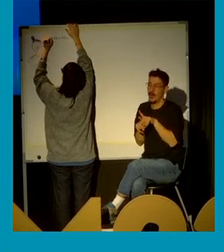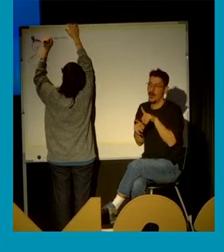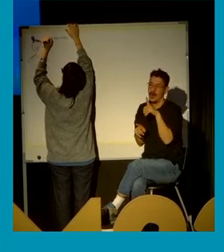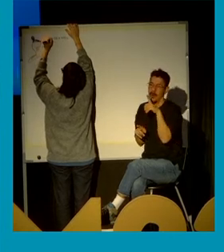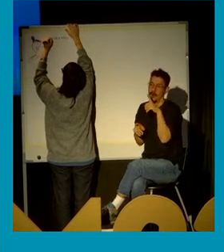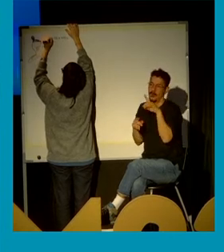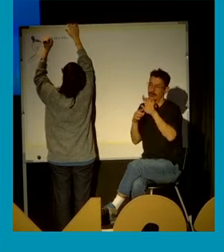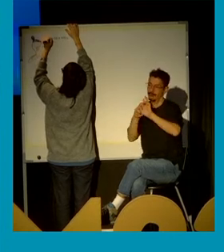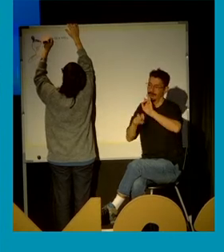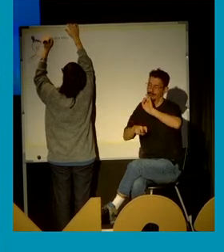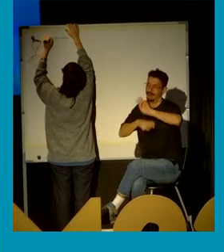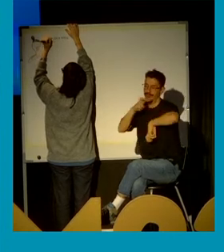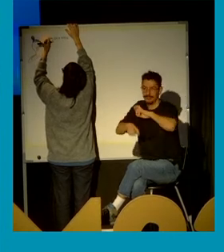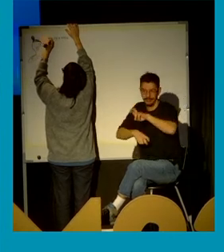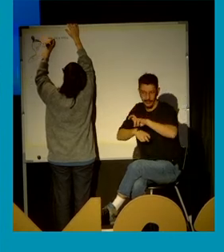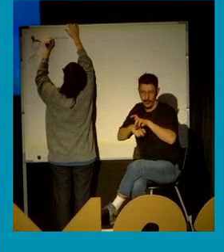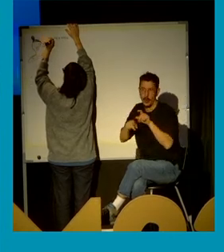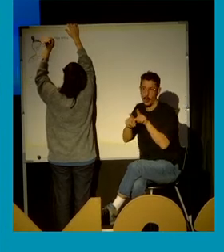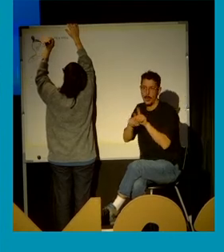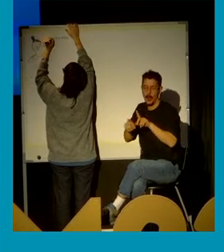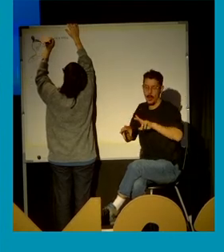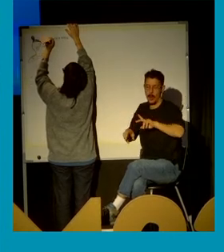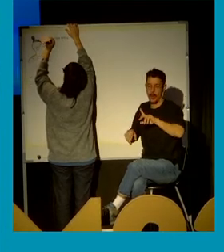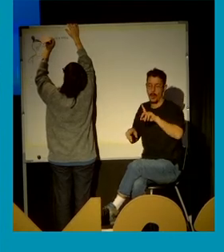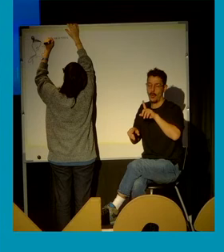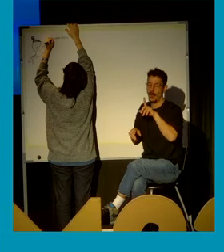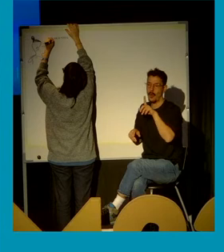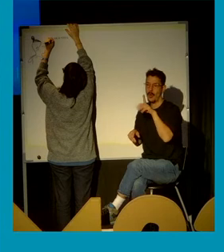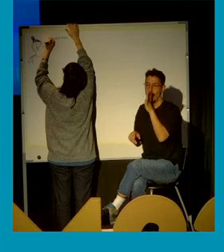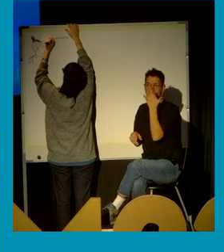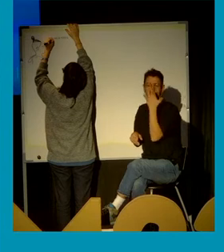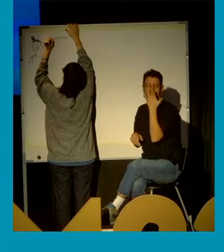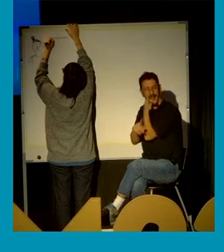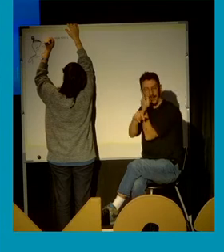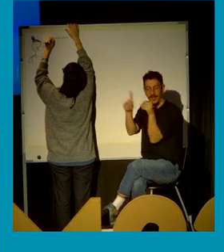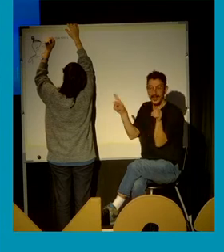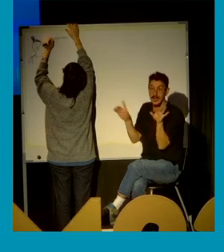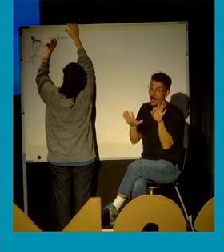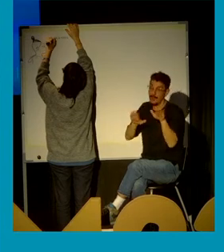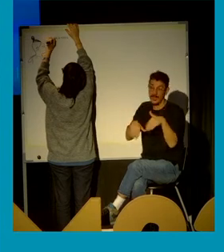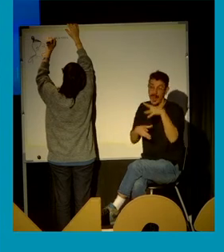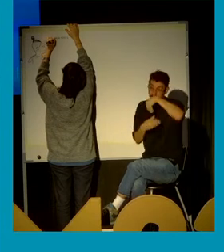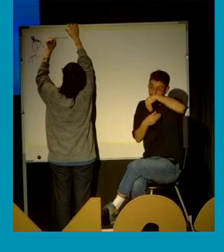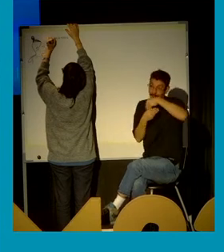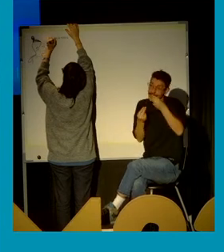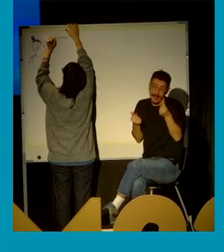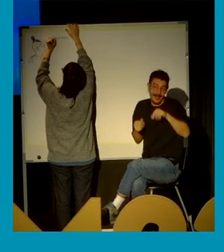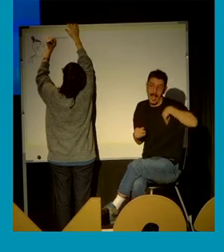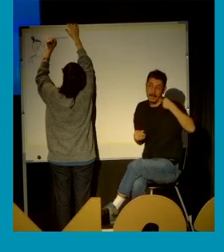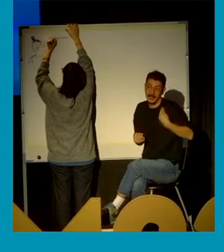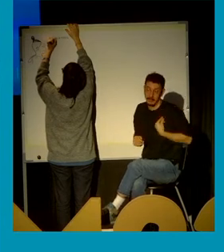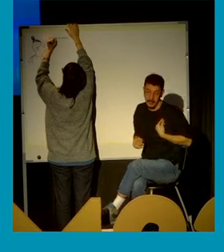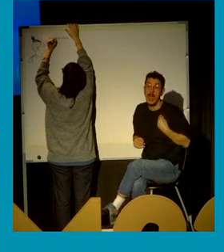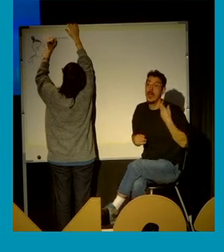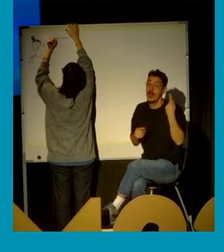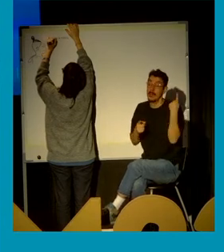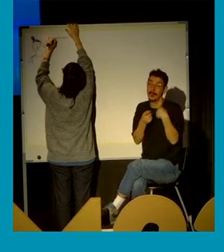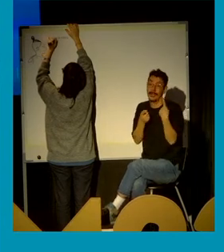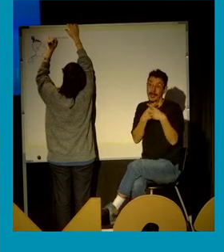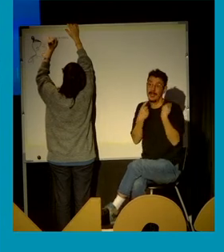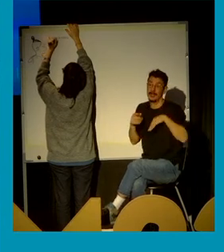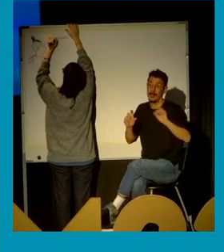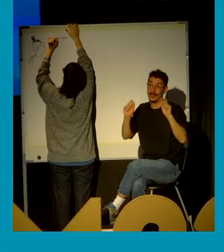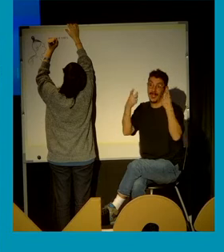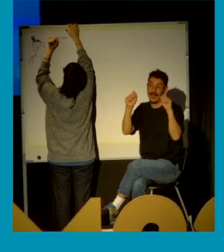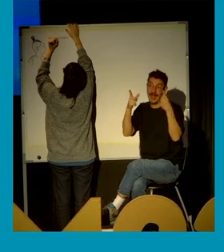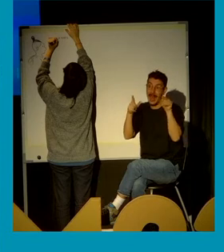digitals és indispensable, també perquè hi ha molts